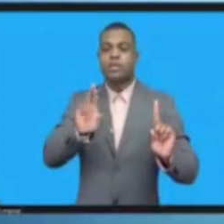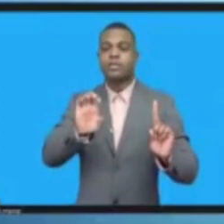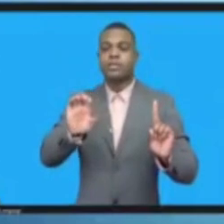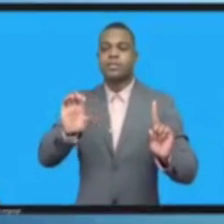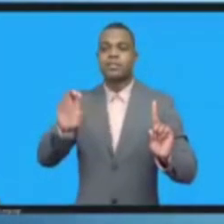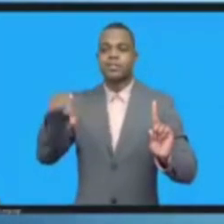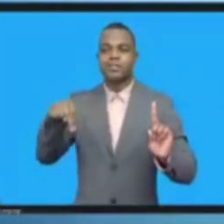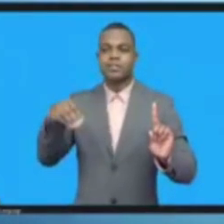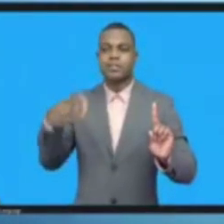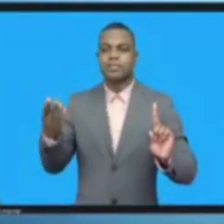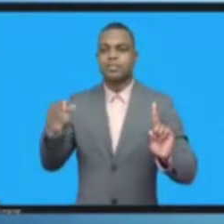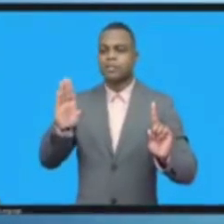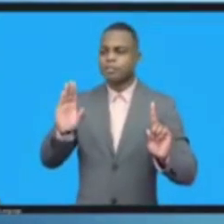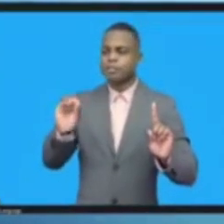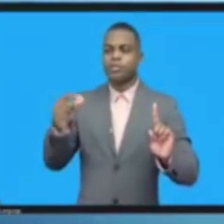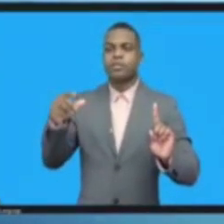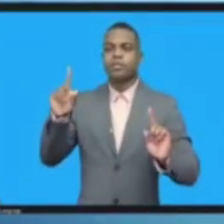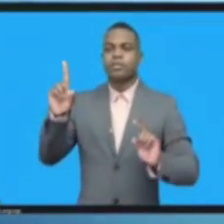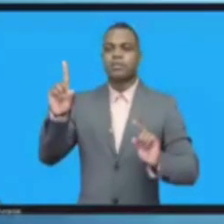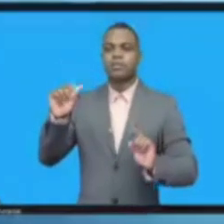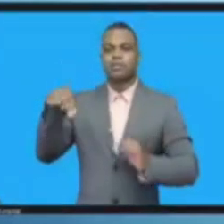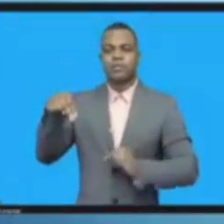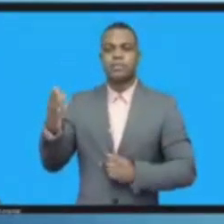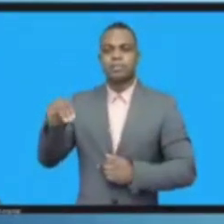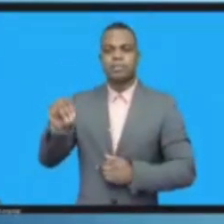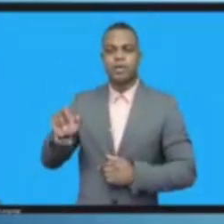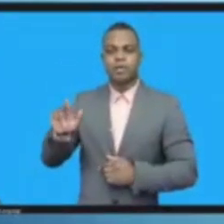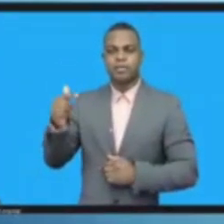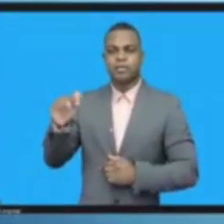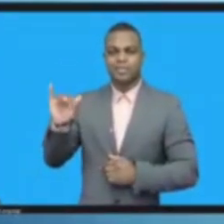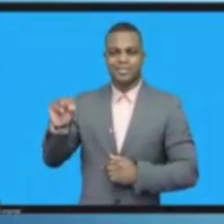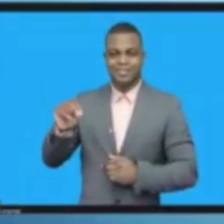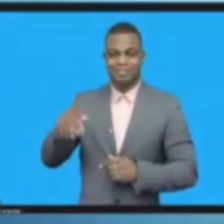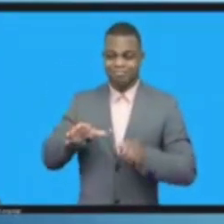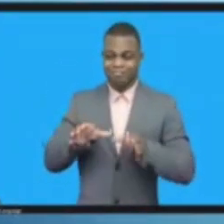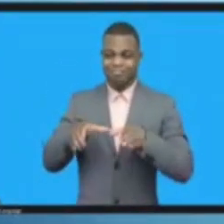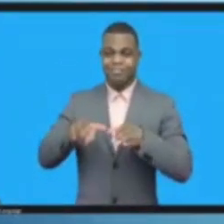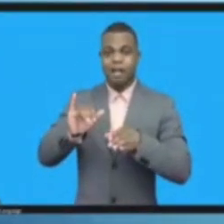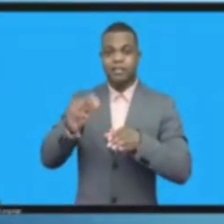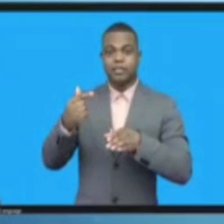la secrétaire élue du 17e FGI.